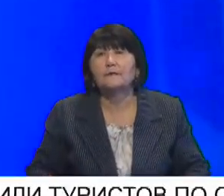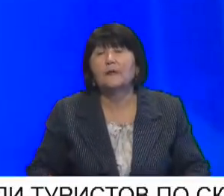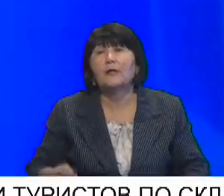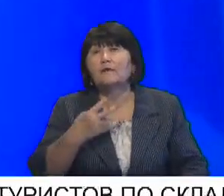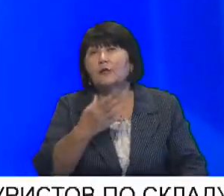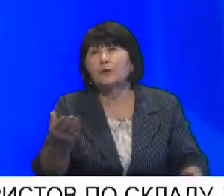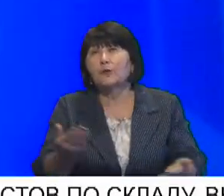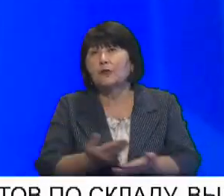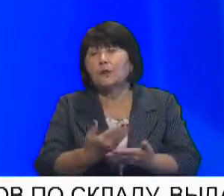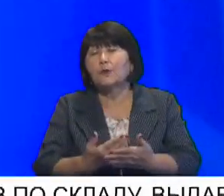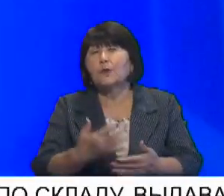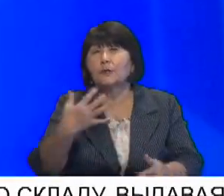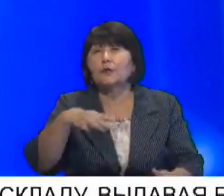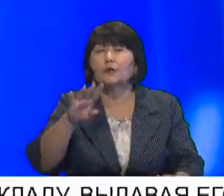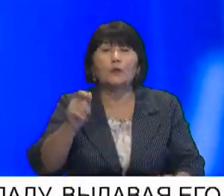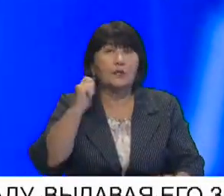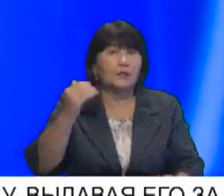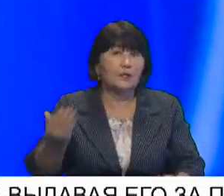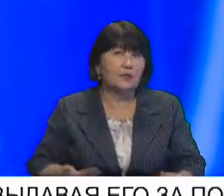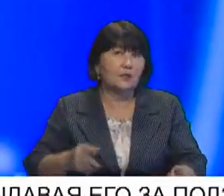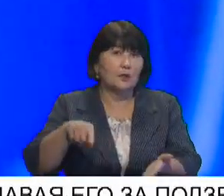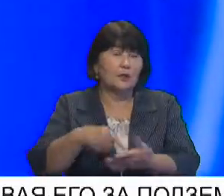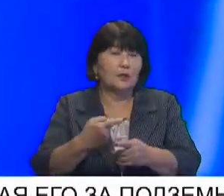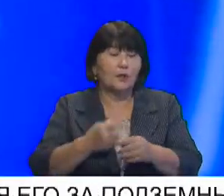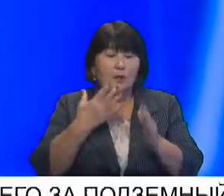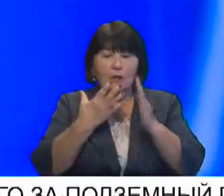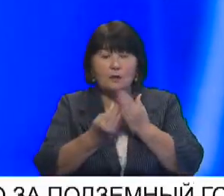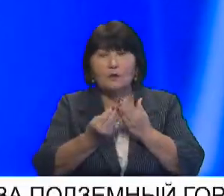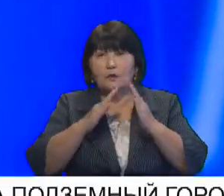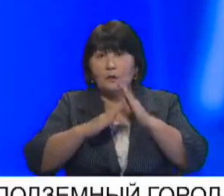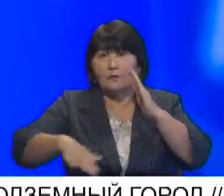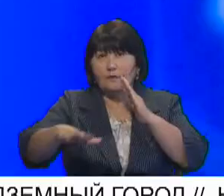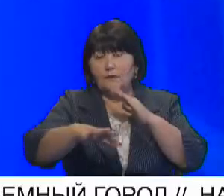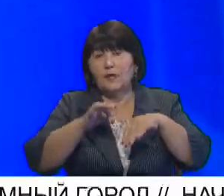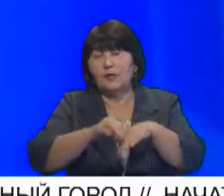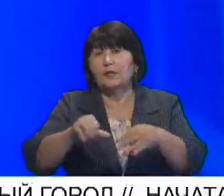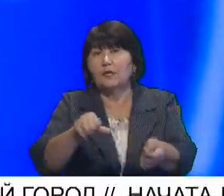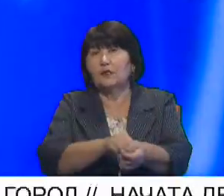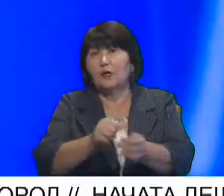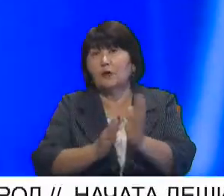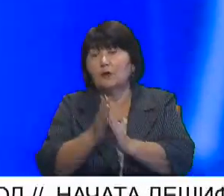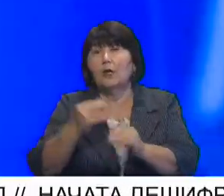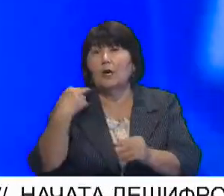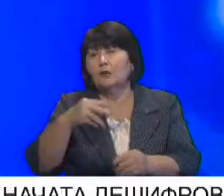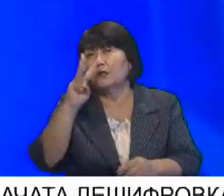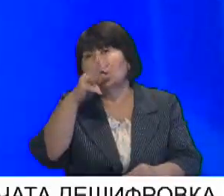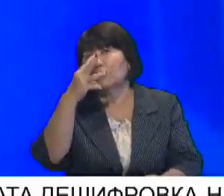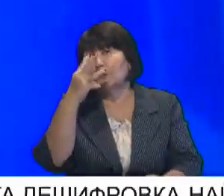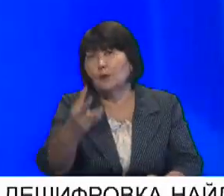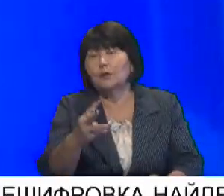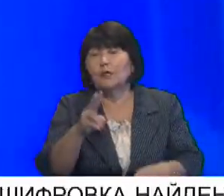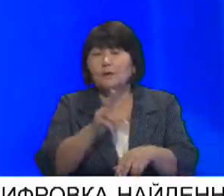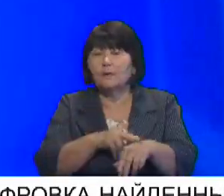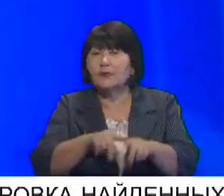вы смотрите новости пятидесяти тых тни житель города который во дворе своего дома организовал наркопс УЖД на 3 года